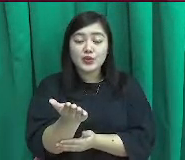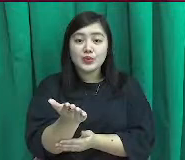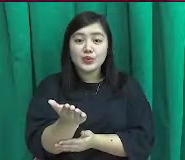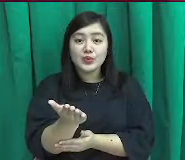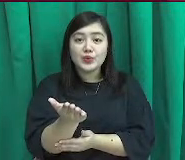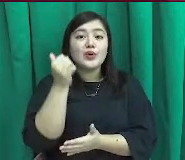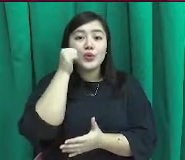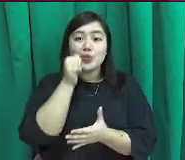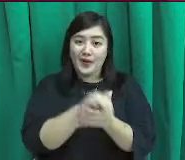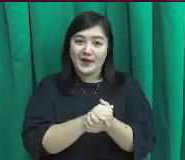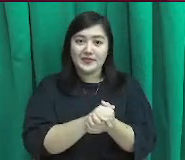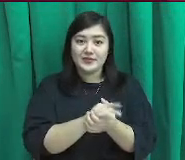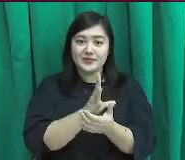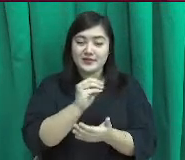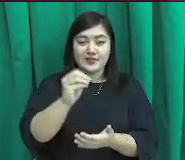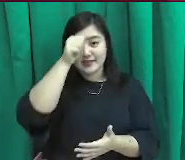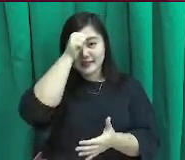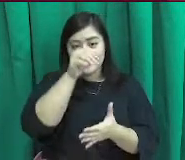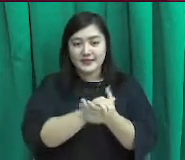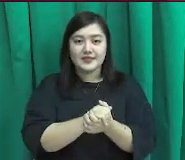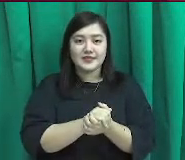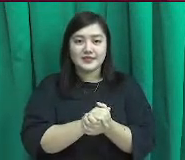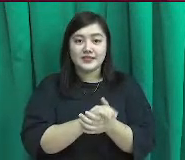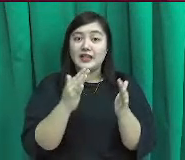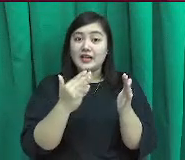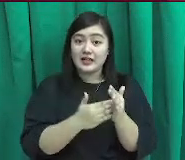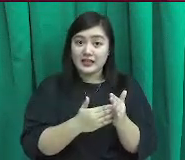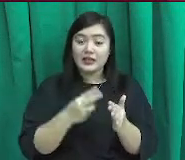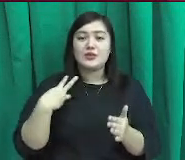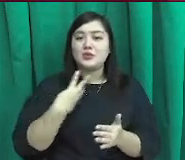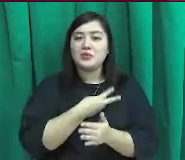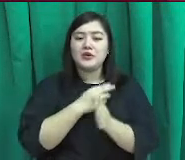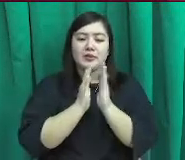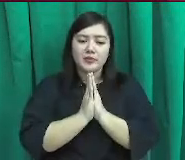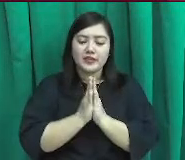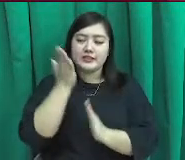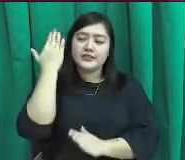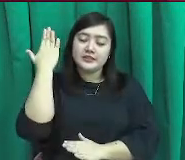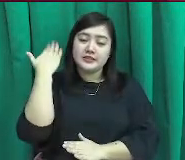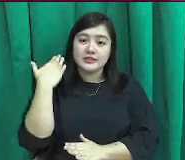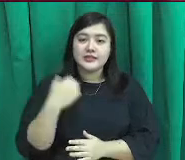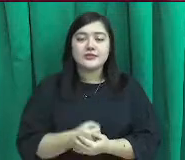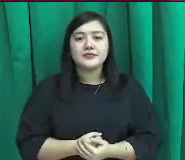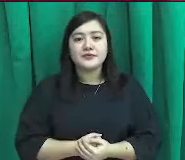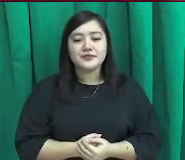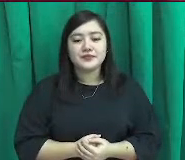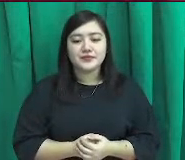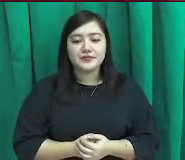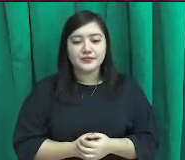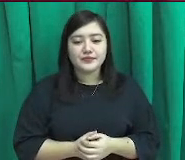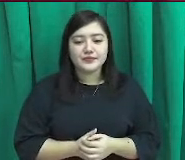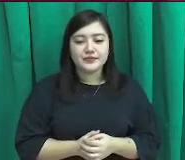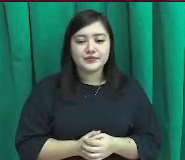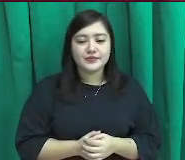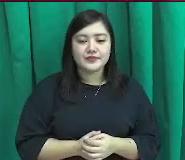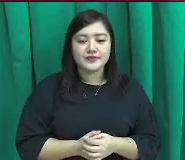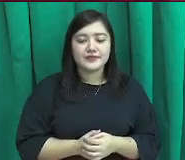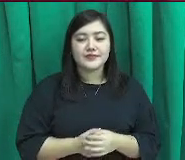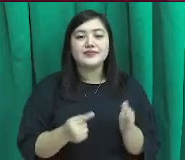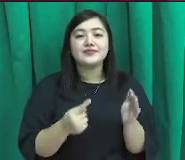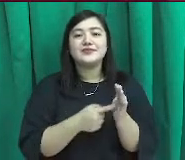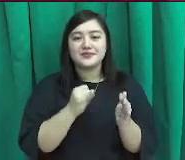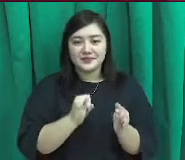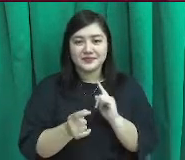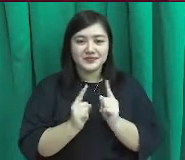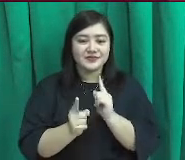asawang babae. Again, kanina pinanalangin po namin sa programa na ito para sa ating mga asawang lalaki. Inulit ko, ito ay usapang